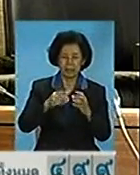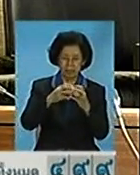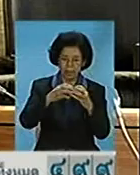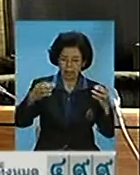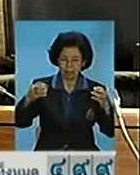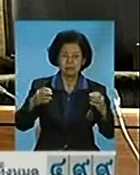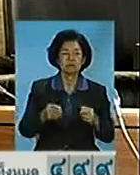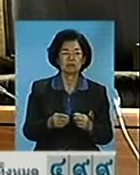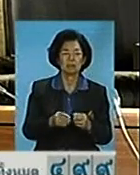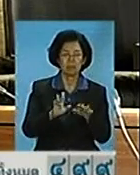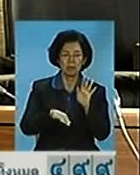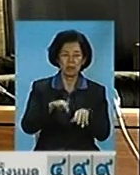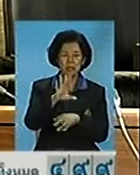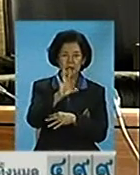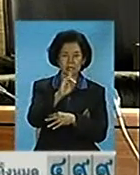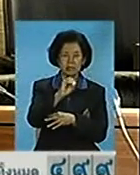ประมาณ